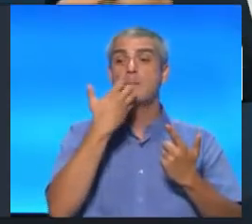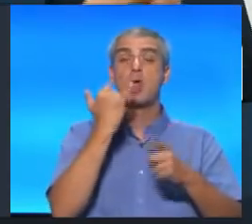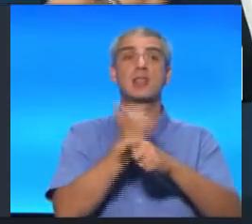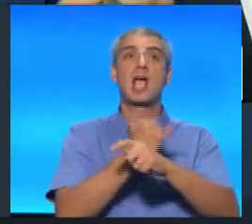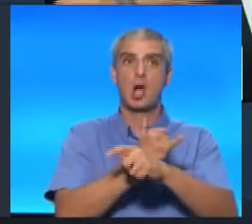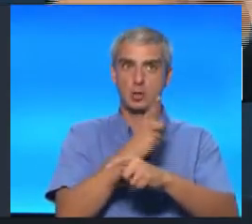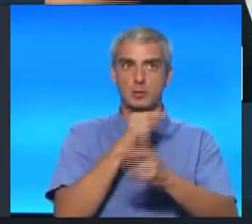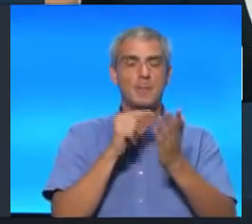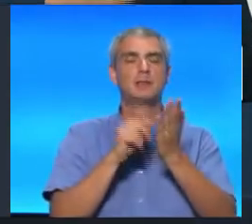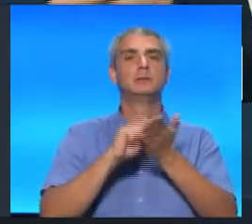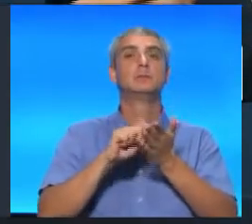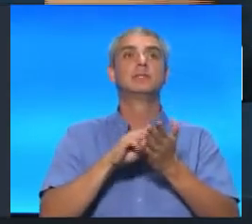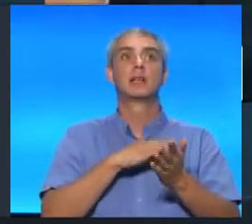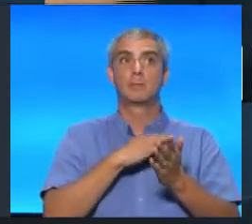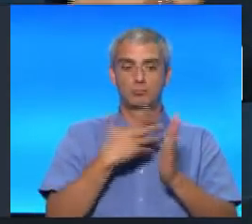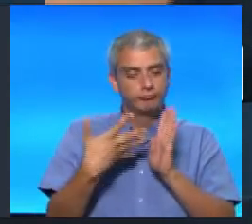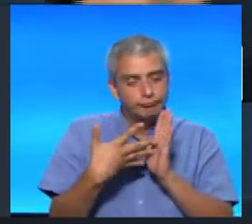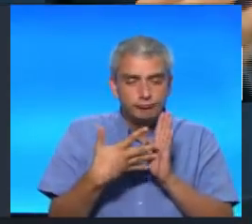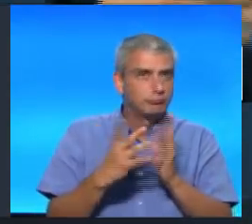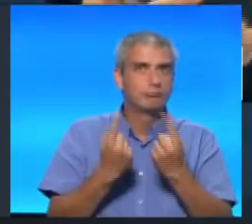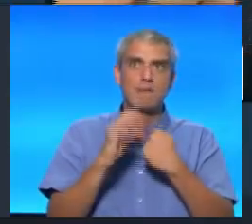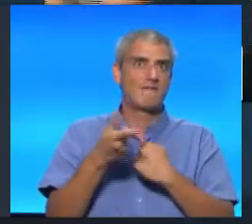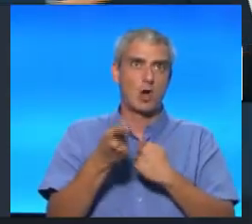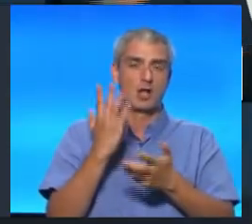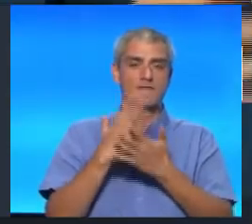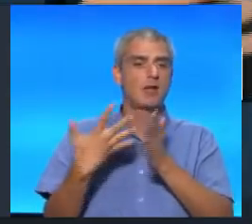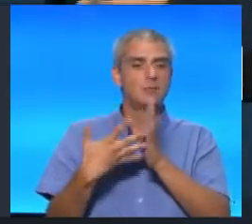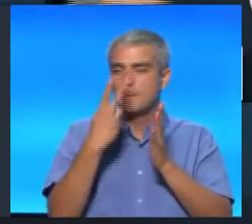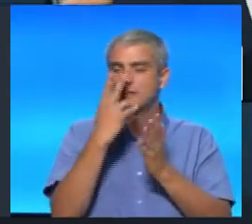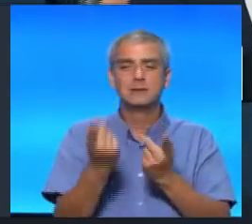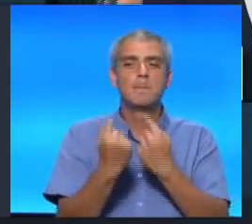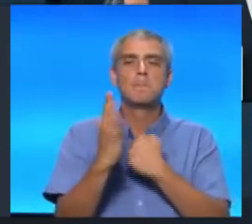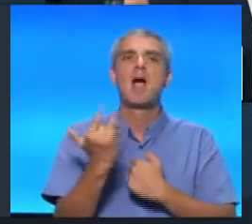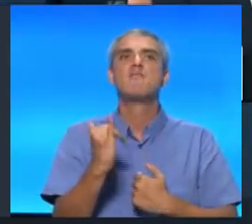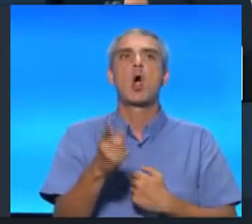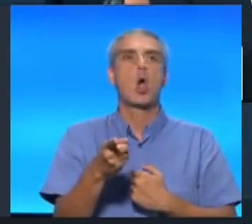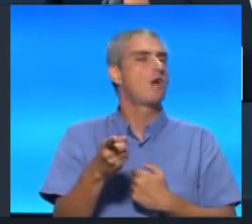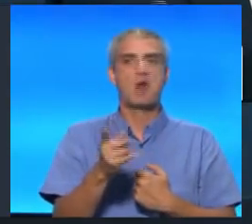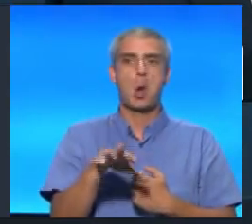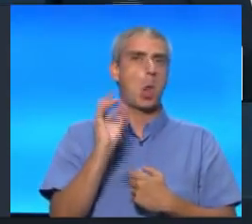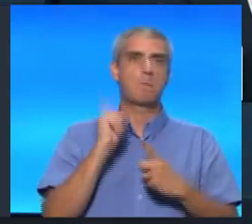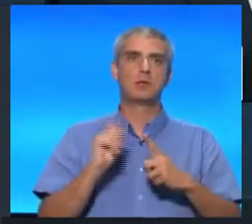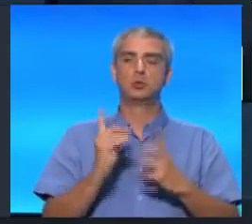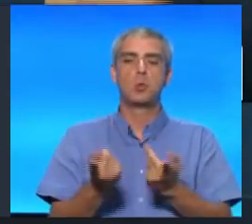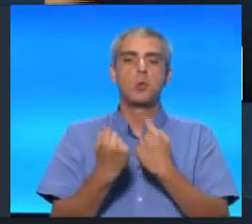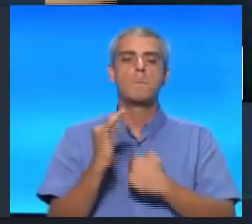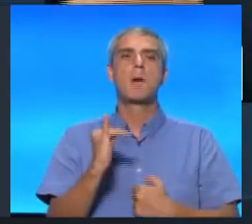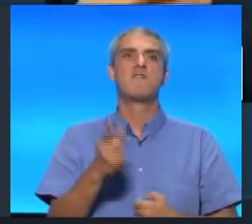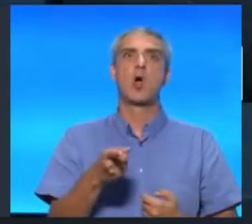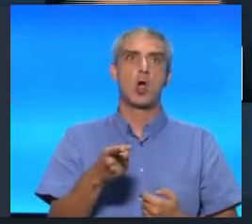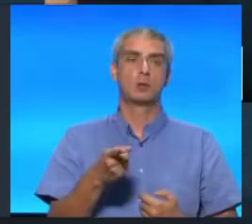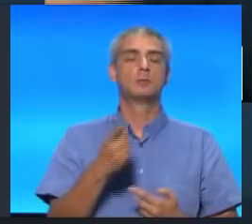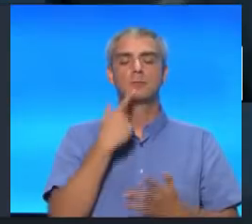ולכן במשרד הבריאות אומרים, הם חוקרים אגב כבר כמה שבועות, מנסים למצוא את המקור, והבעיה היא שלא מוצאים את המקור, ואומרים,